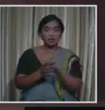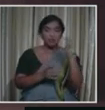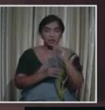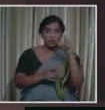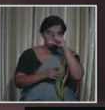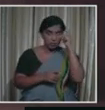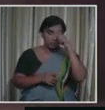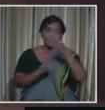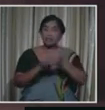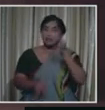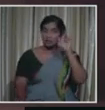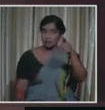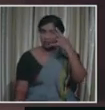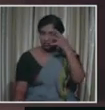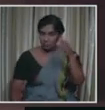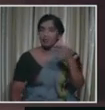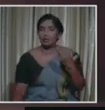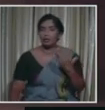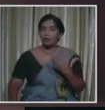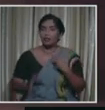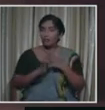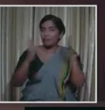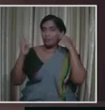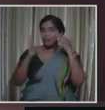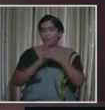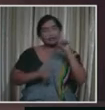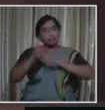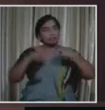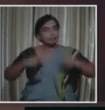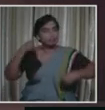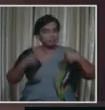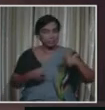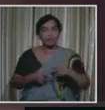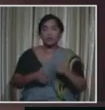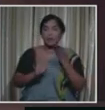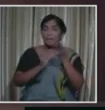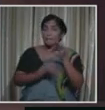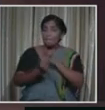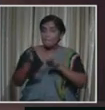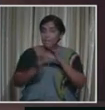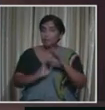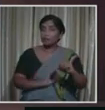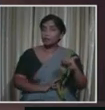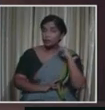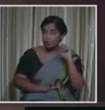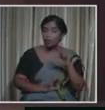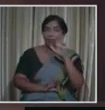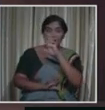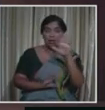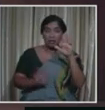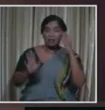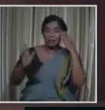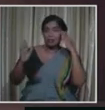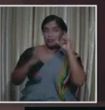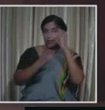sirisena hita pajana di putubana matakati api monatarang epilima sangwade kara dikila eda pajatan terwadi sakti mat kiri meni dahana meni pinip tuya pare